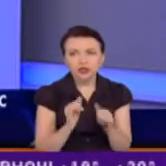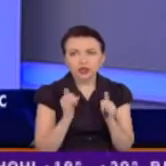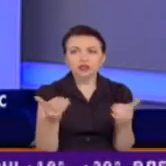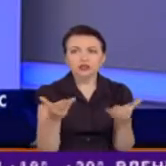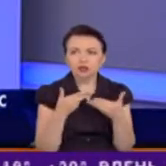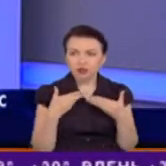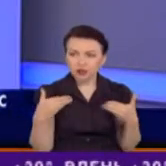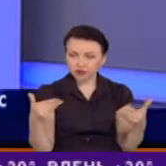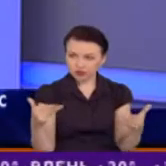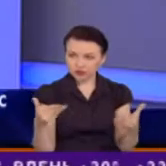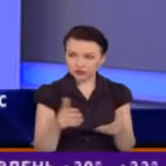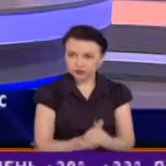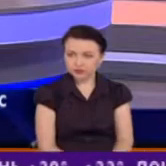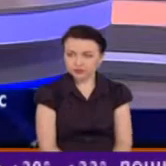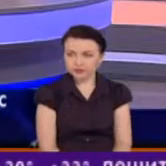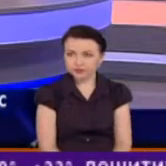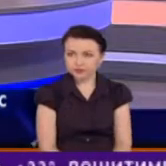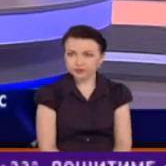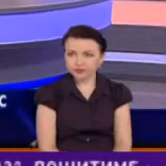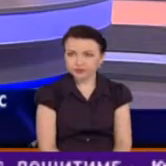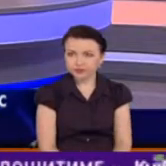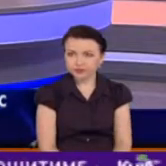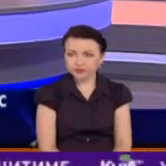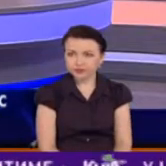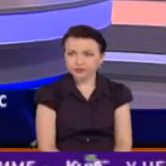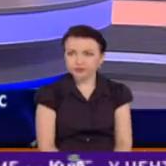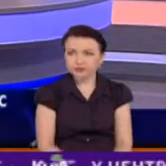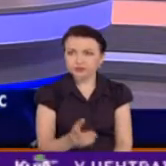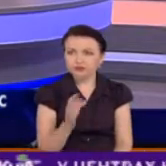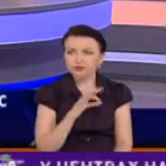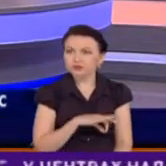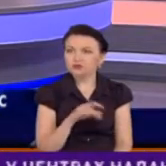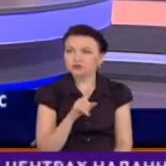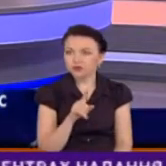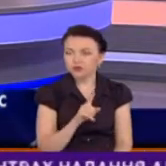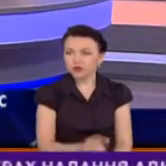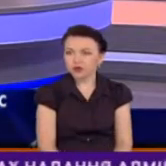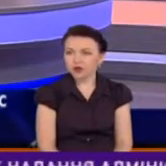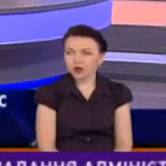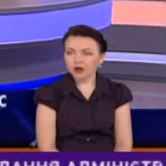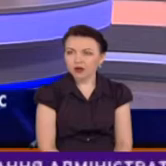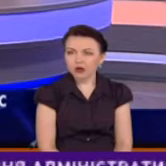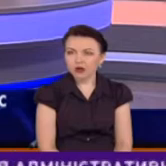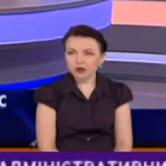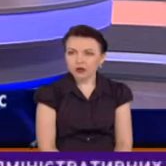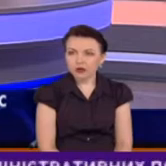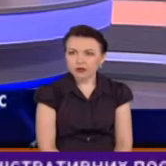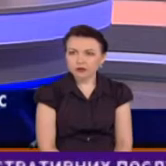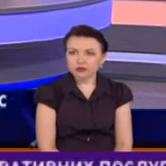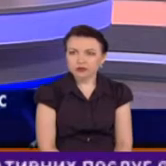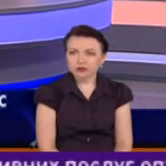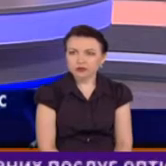Що б то воно йому дало? А це має вкластися, по суті, той монополіст, якому